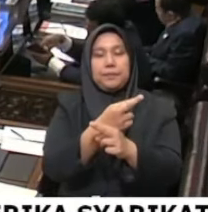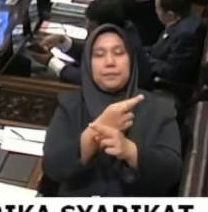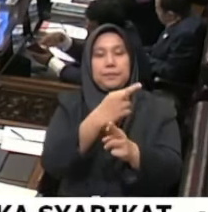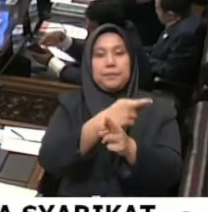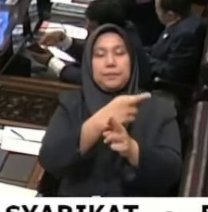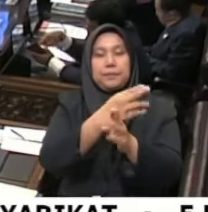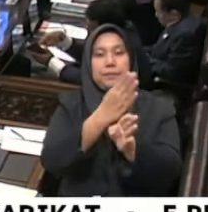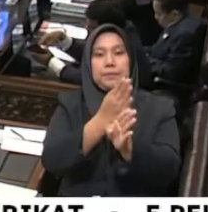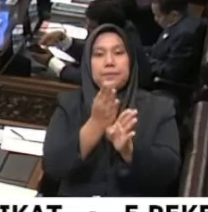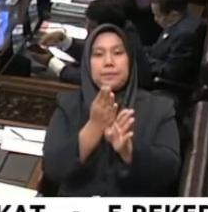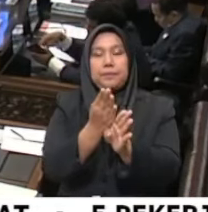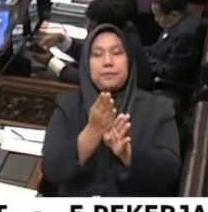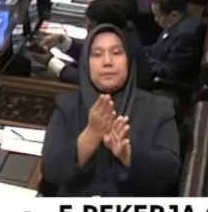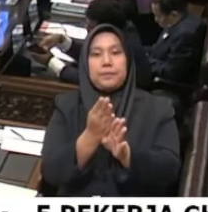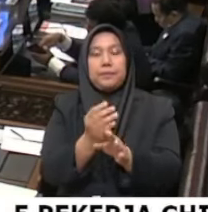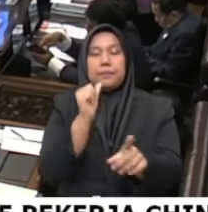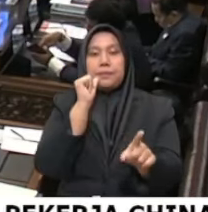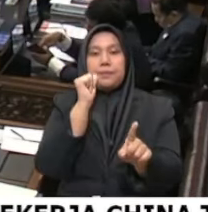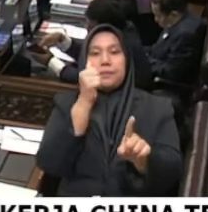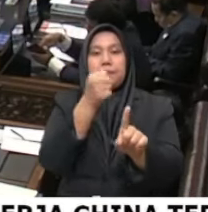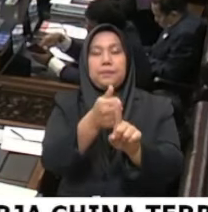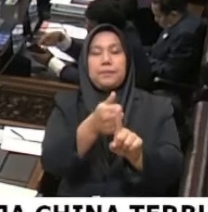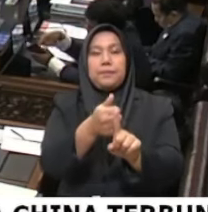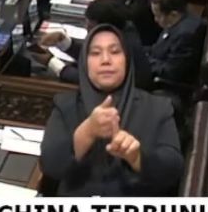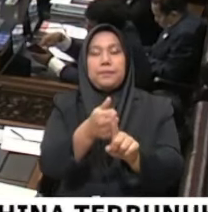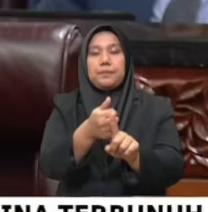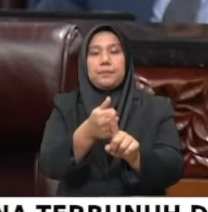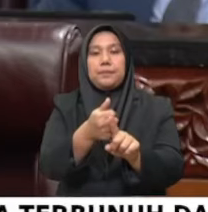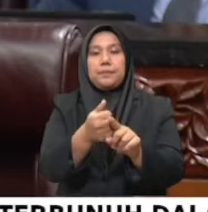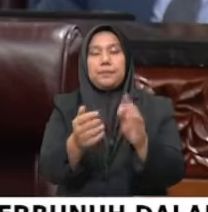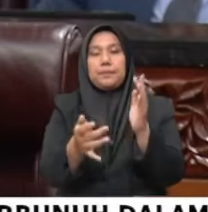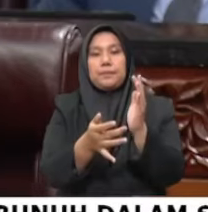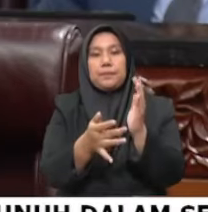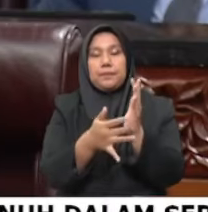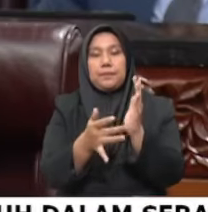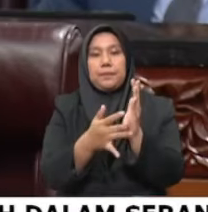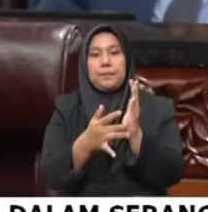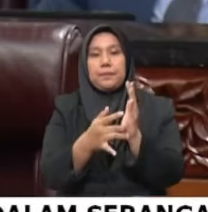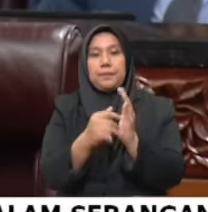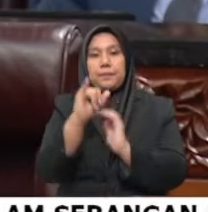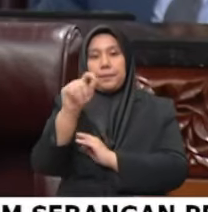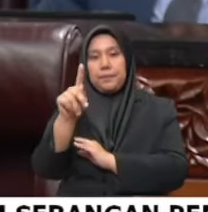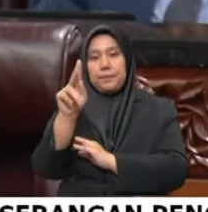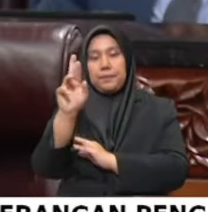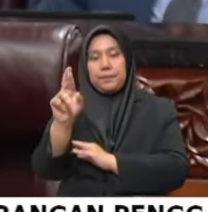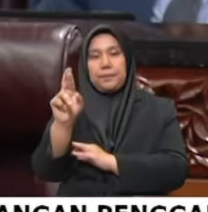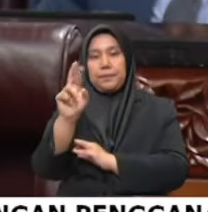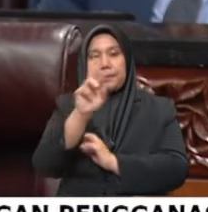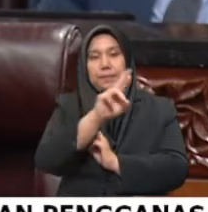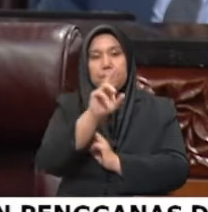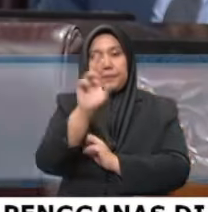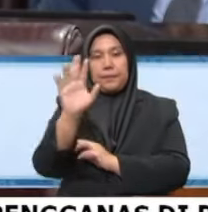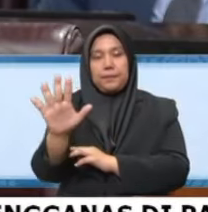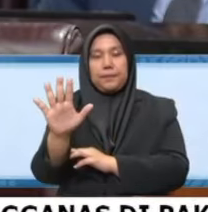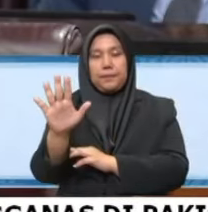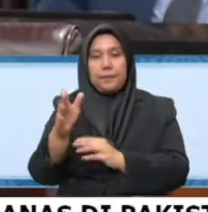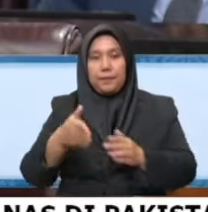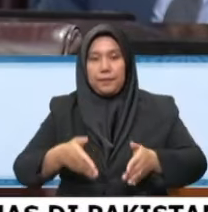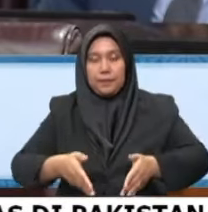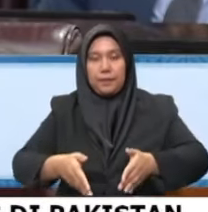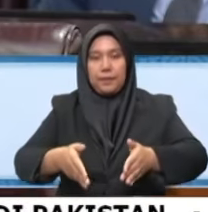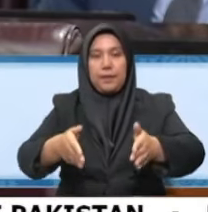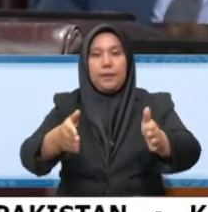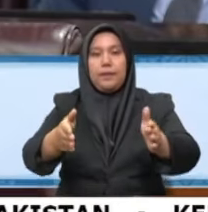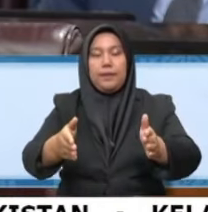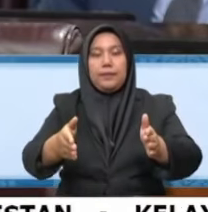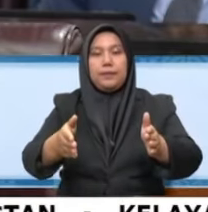menggunakan piawaian arahan teknik jalan JKR R5 terkini, iaitu jalan berkembar 4